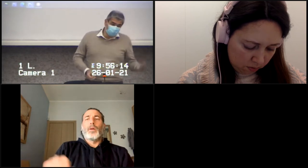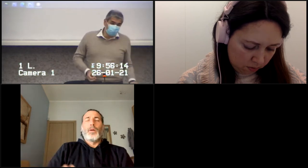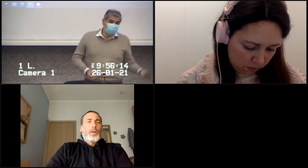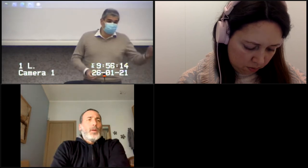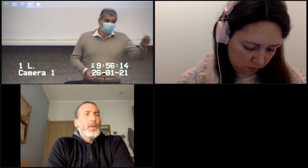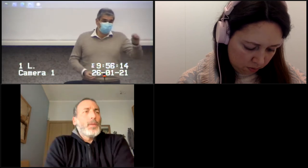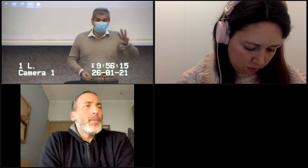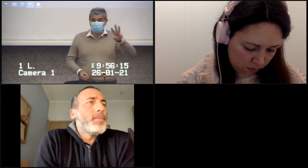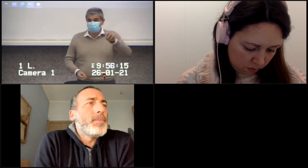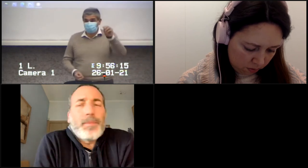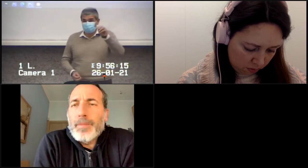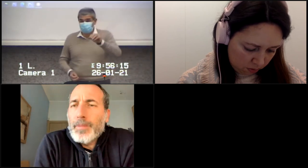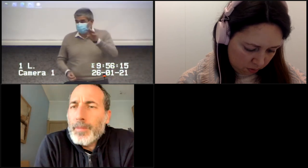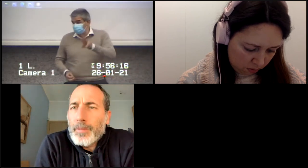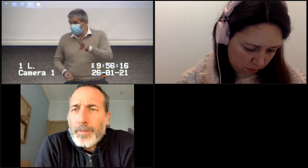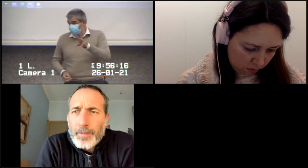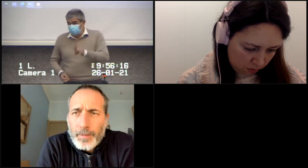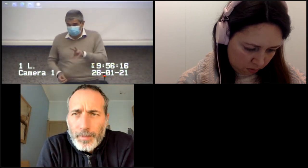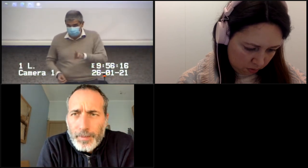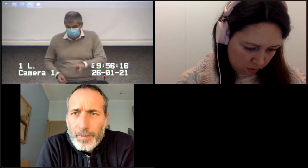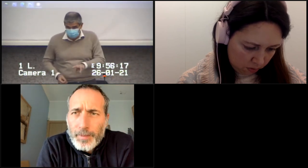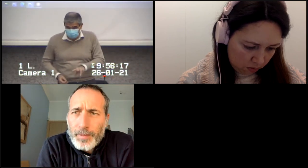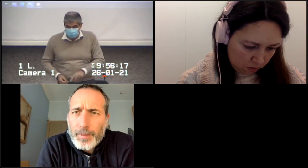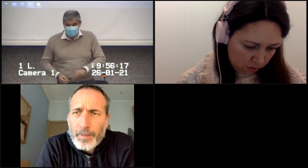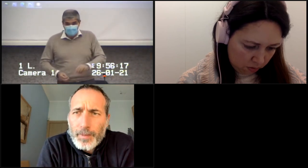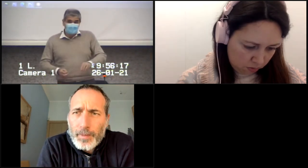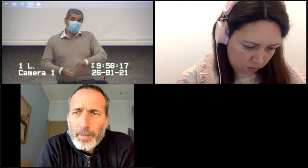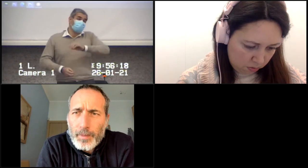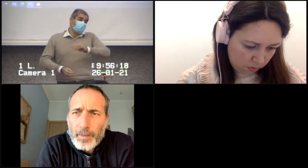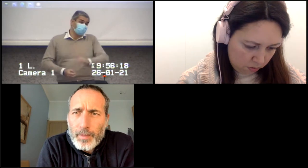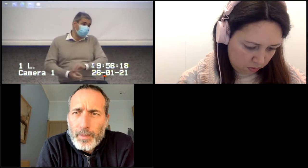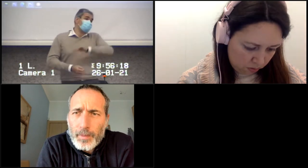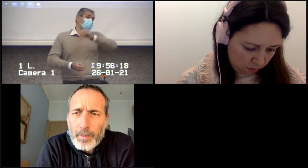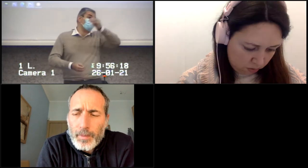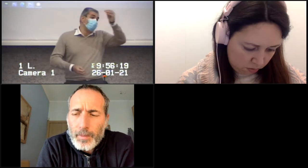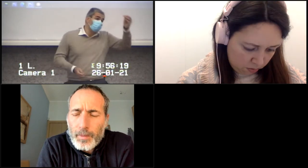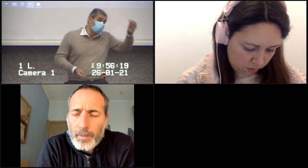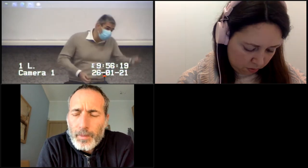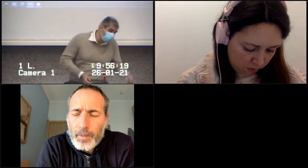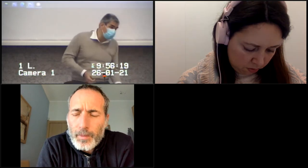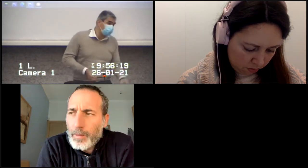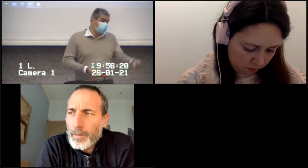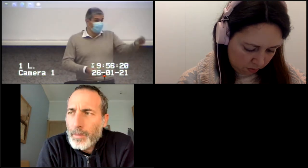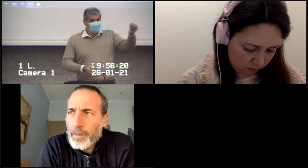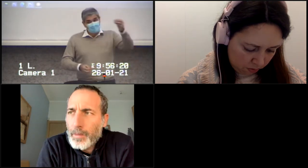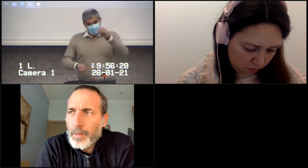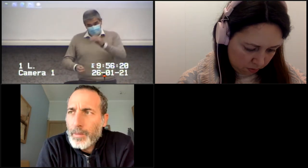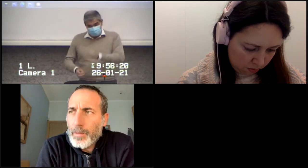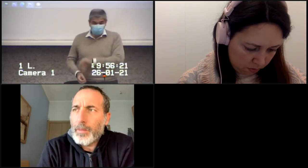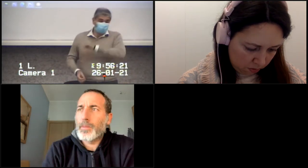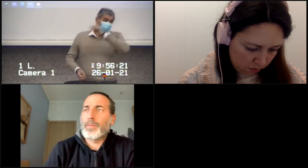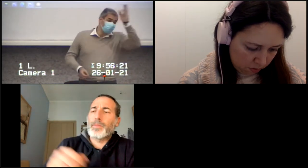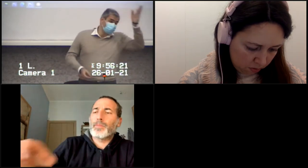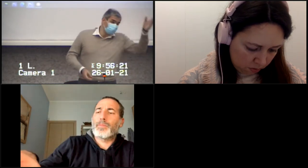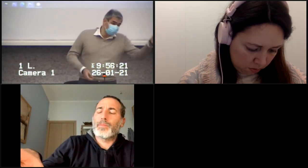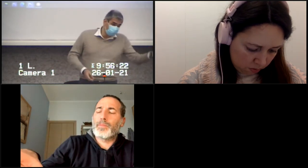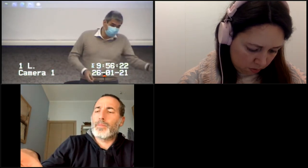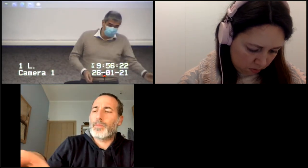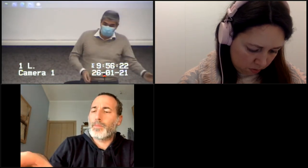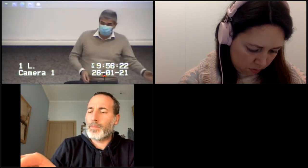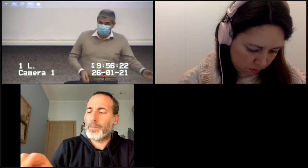inizialmente previsto è stato confermato nella variante del 2013, che aveva visto però una modifica del plano